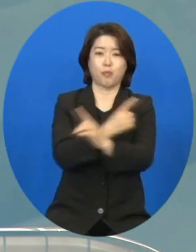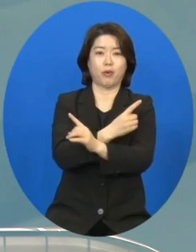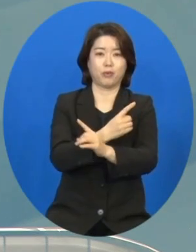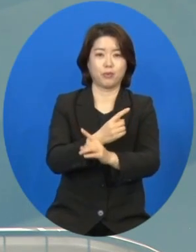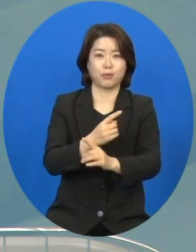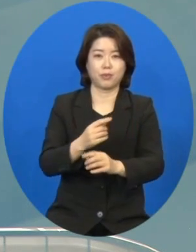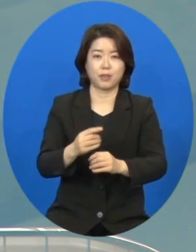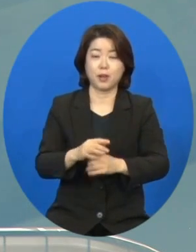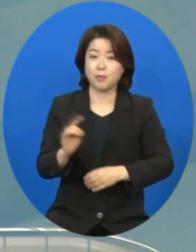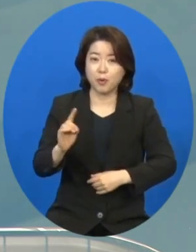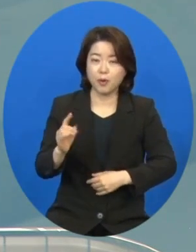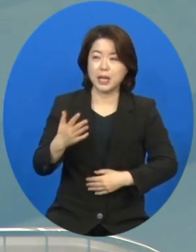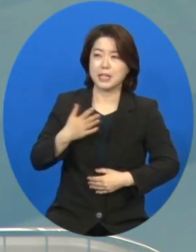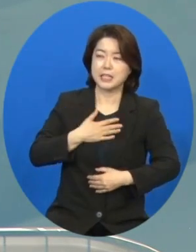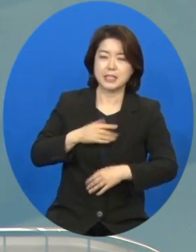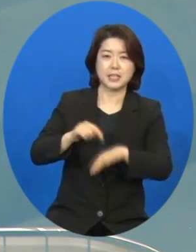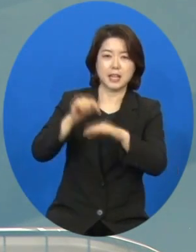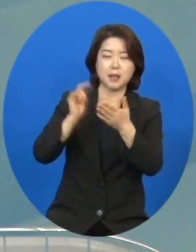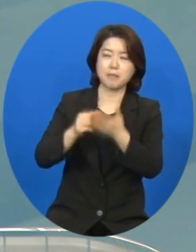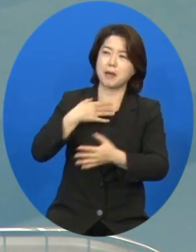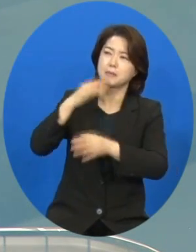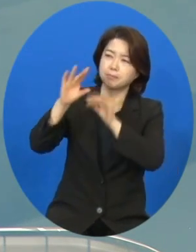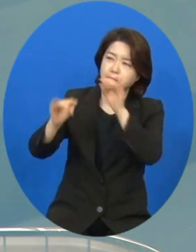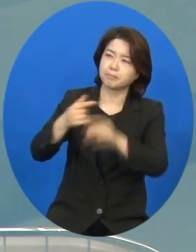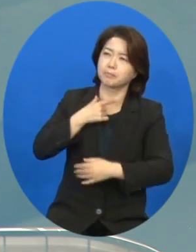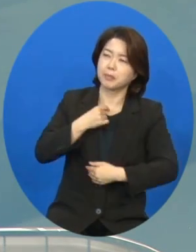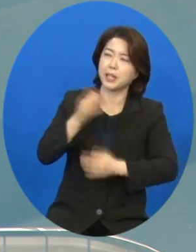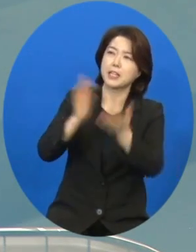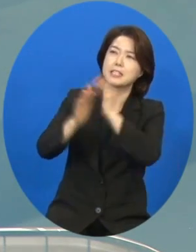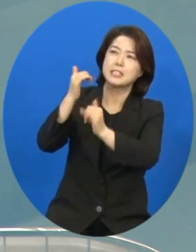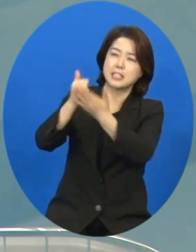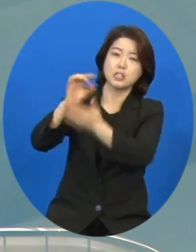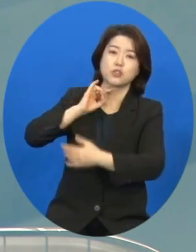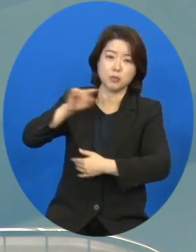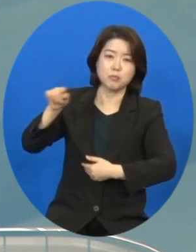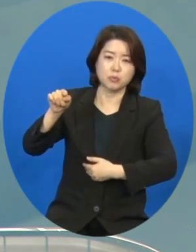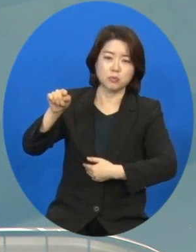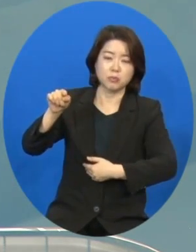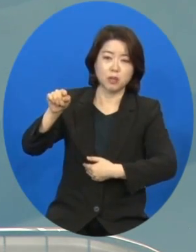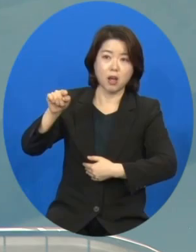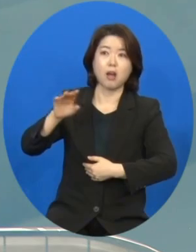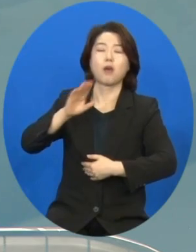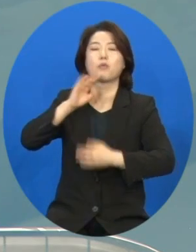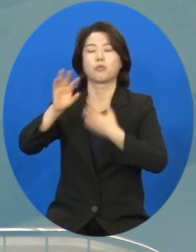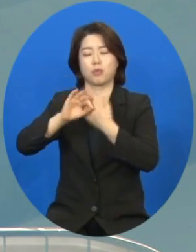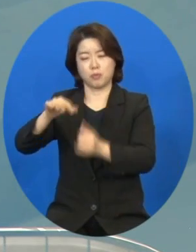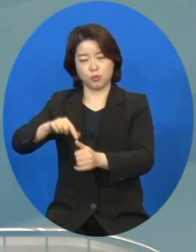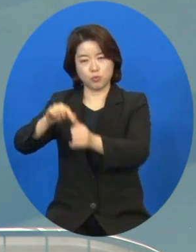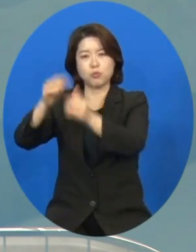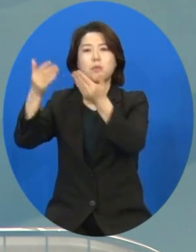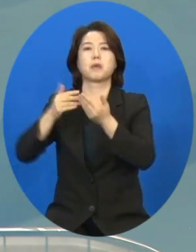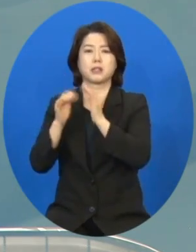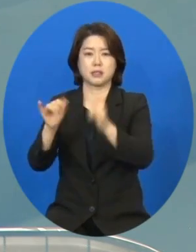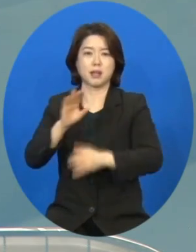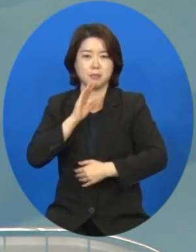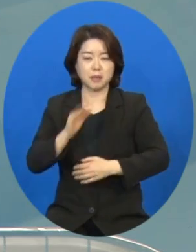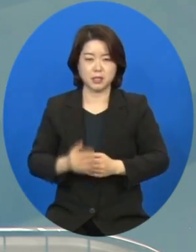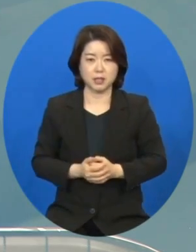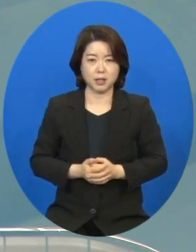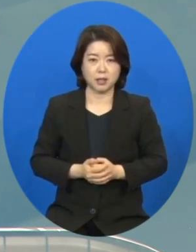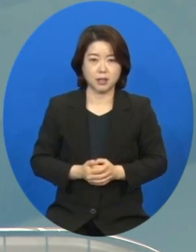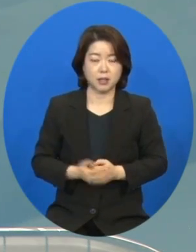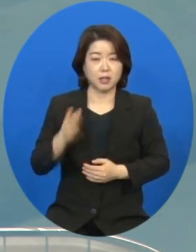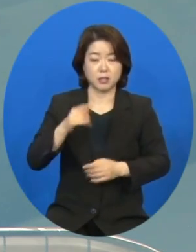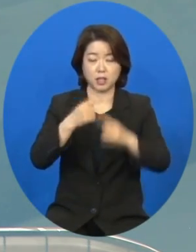달라졌어요. 이제 내 마음의 갈망은 예수님이에요. 그럼 구원받은 사람이에요. 근데 교회는